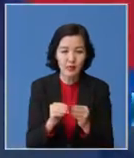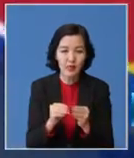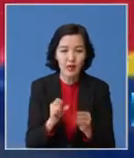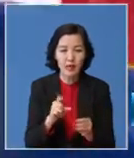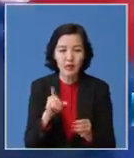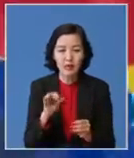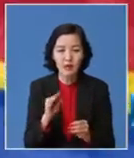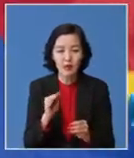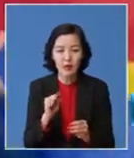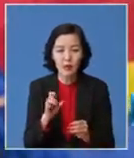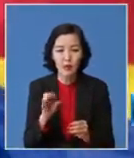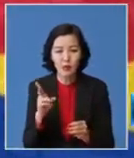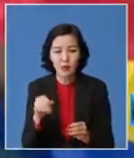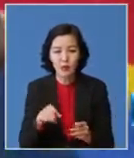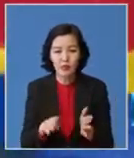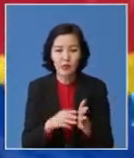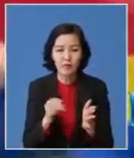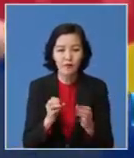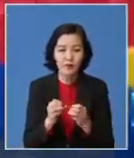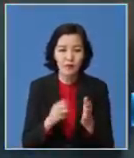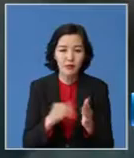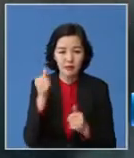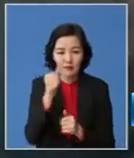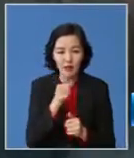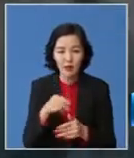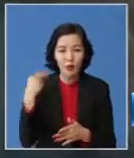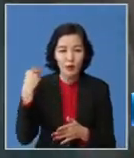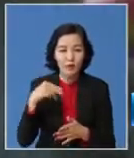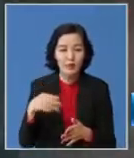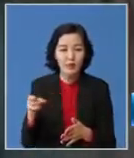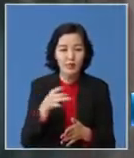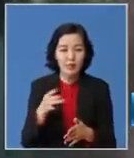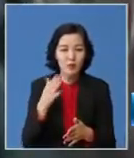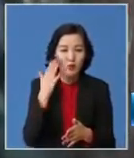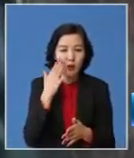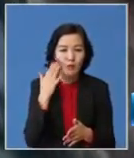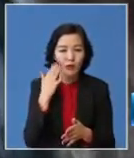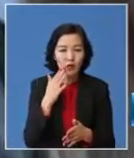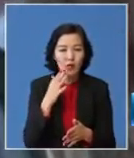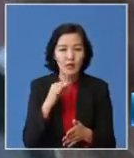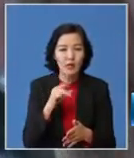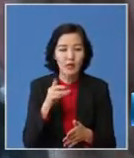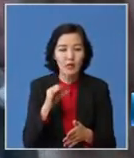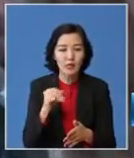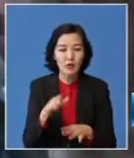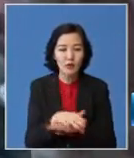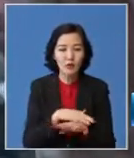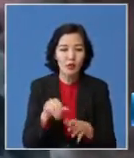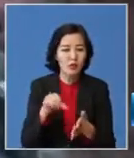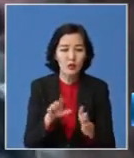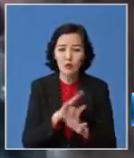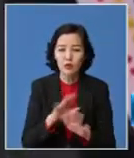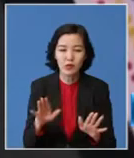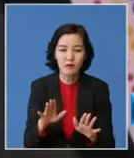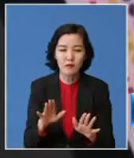Румынией, провозглашенного в 1918 году. Президент Республики Молдова Игорь Додон призвал граждан не участвовать в этой